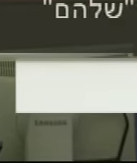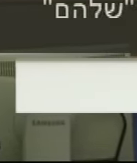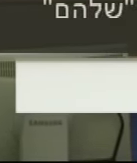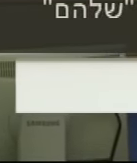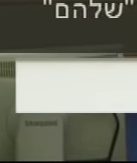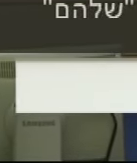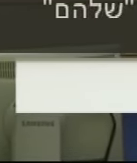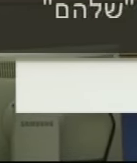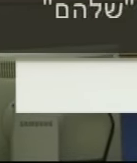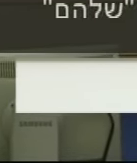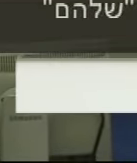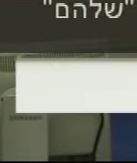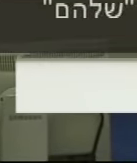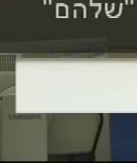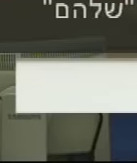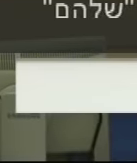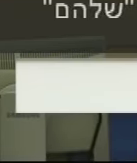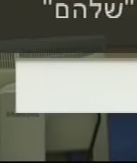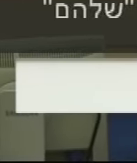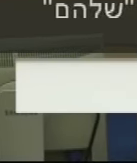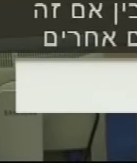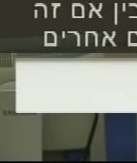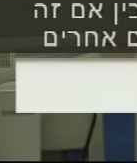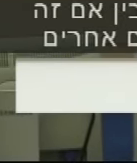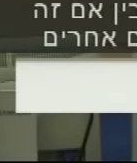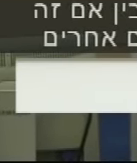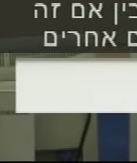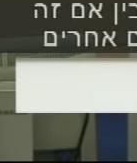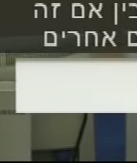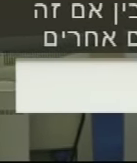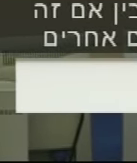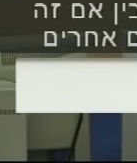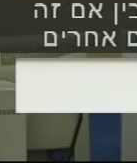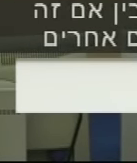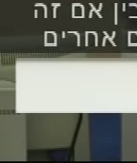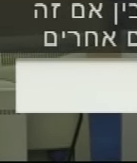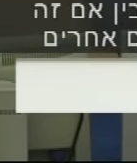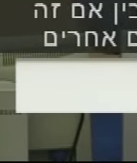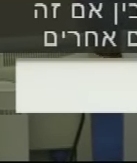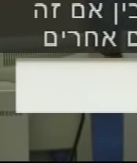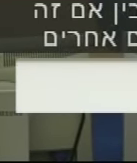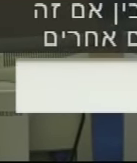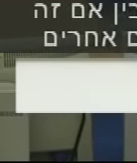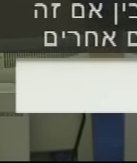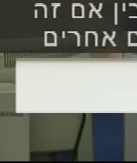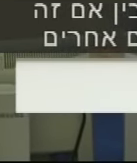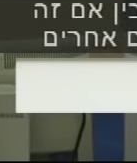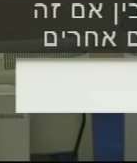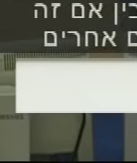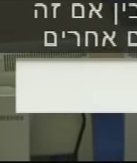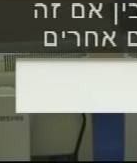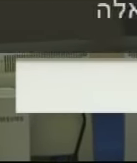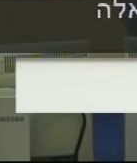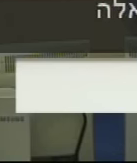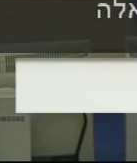חברי הכנסת במחאות שלהם, והם מוסיפים כל מיני דברים, אז יש כאלה שמוסיפים כמובן מידע, בין אם זה חוקים שהוא